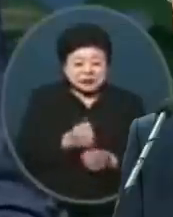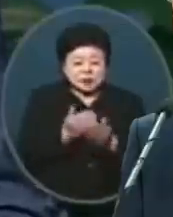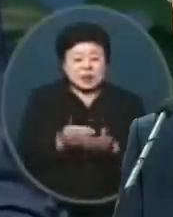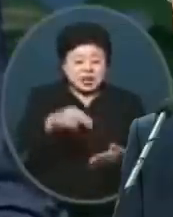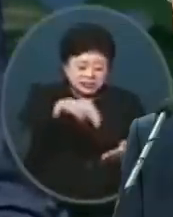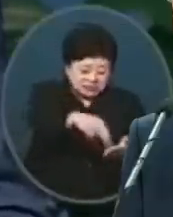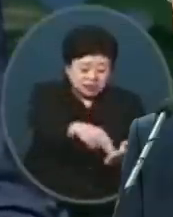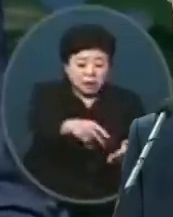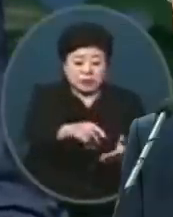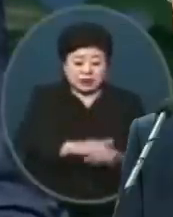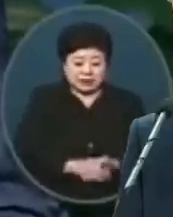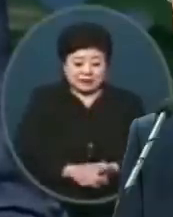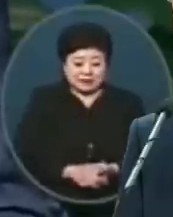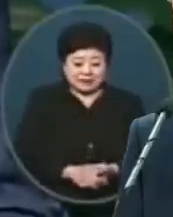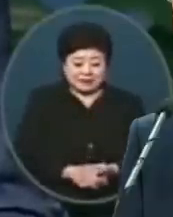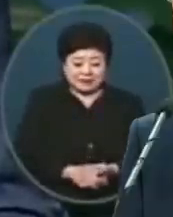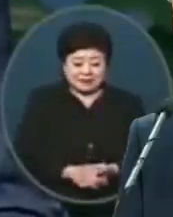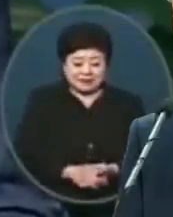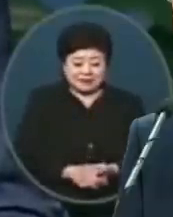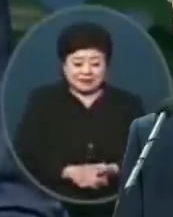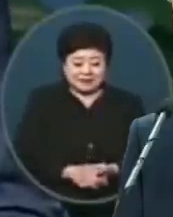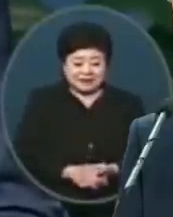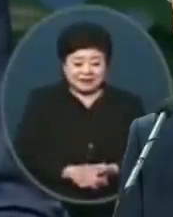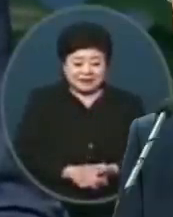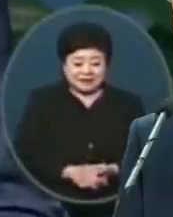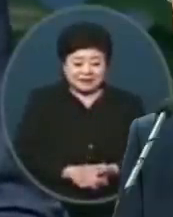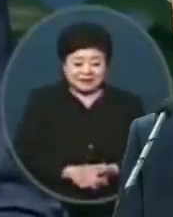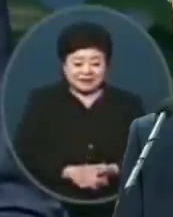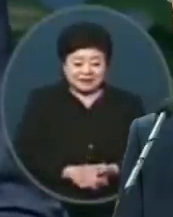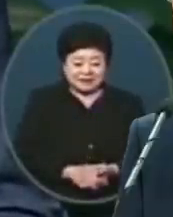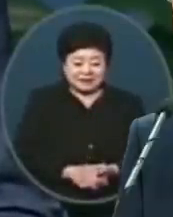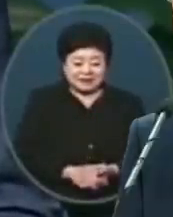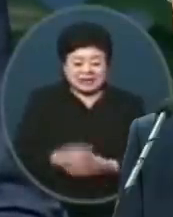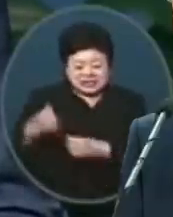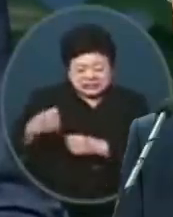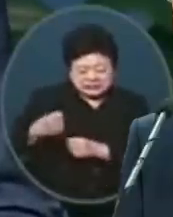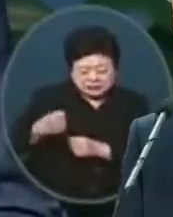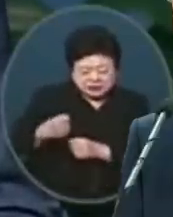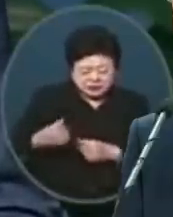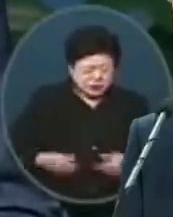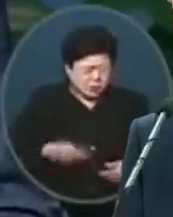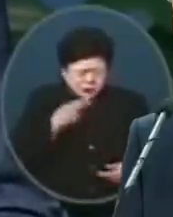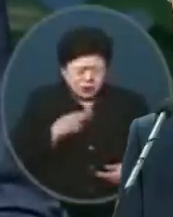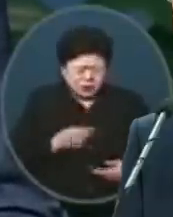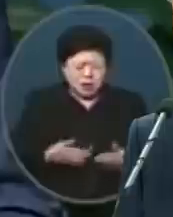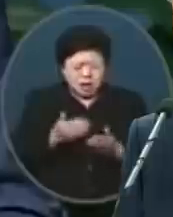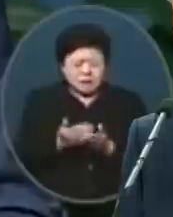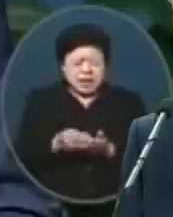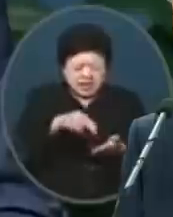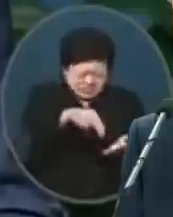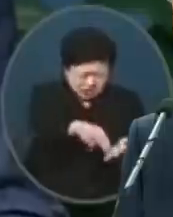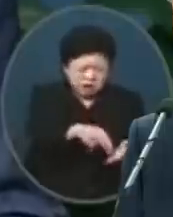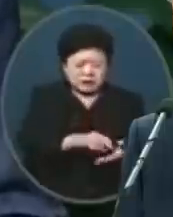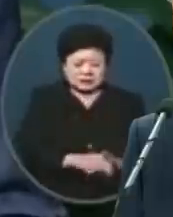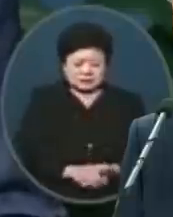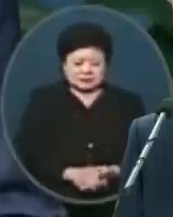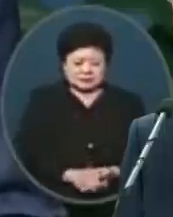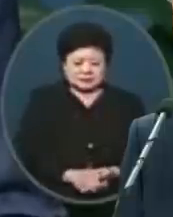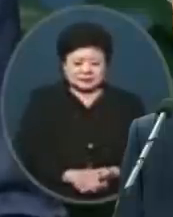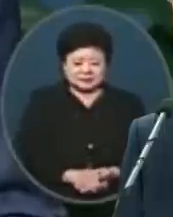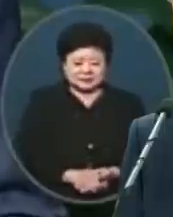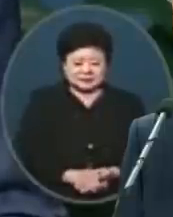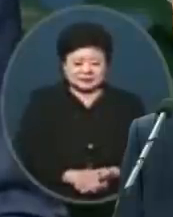실으라. 네가 짊어지고 갈 짐이 아닌데 내가 가져가야 되니까 빨리 배에